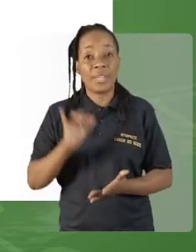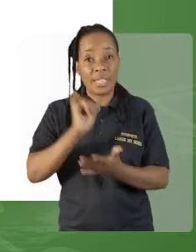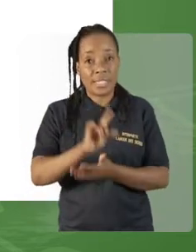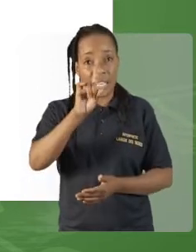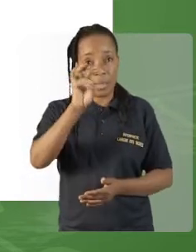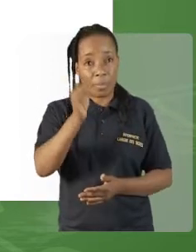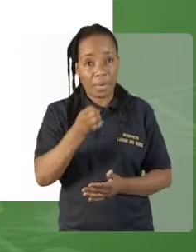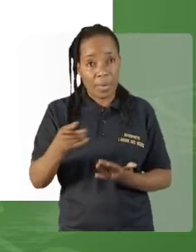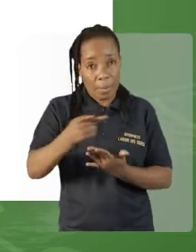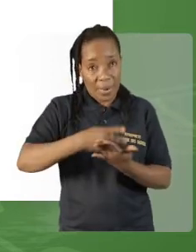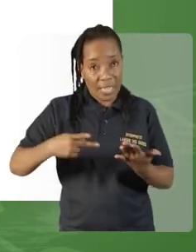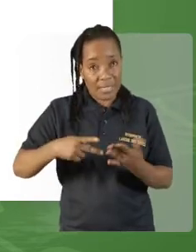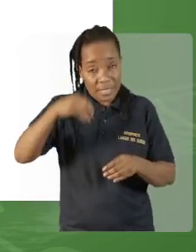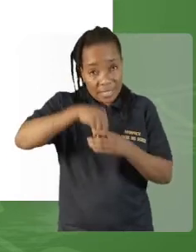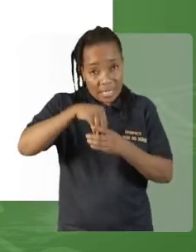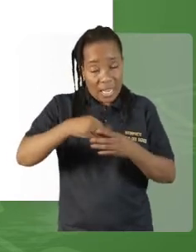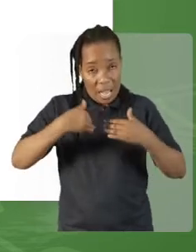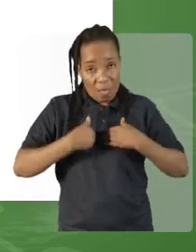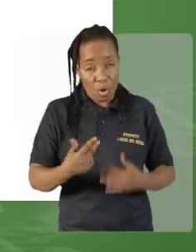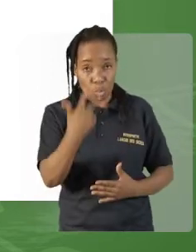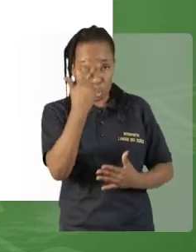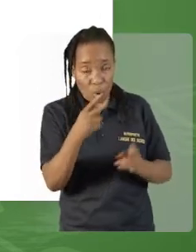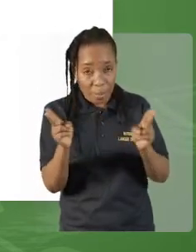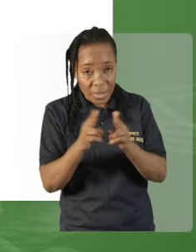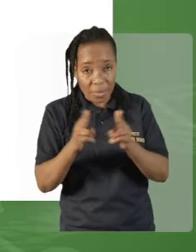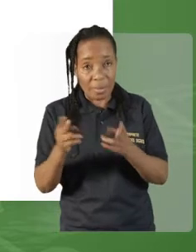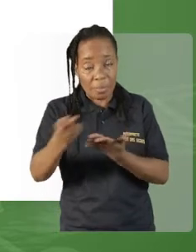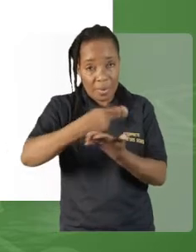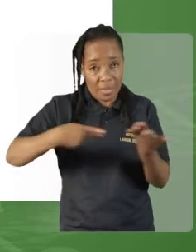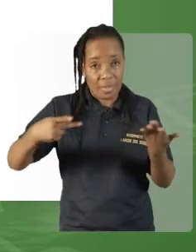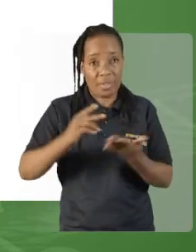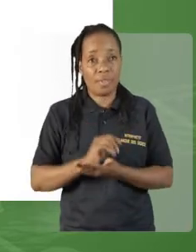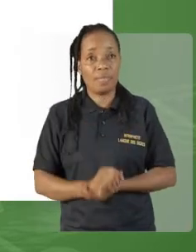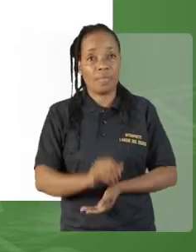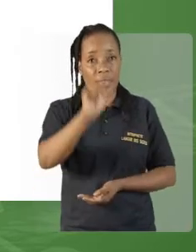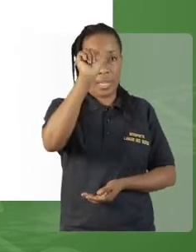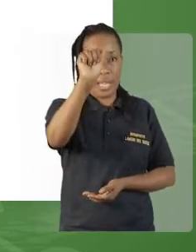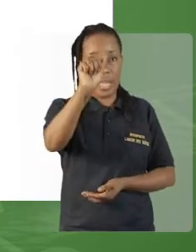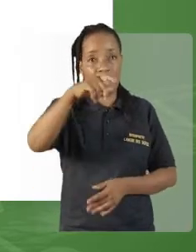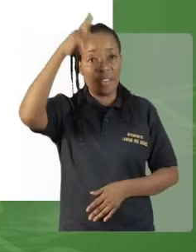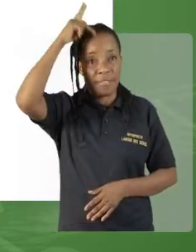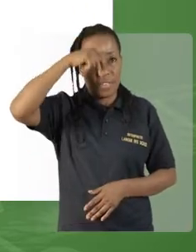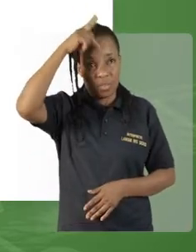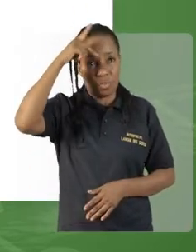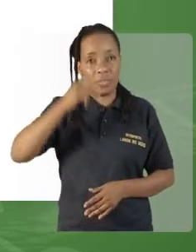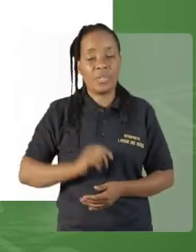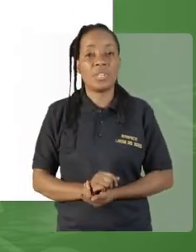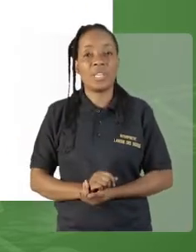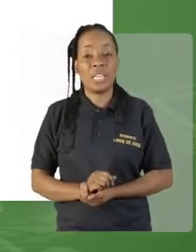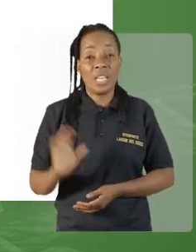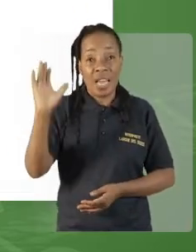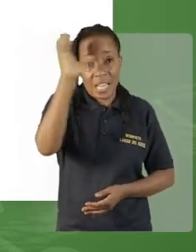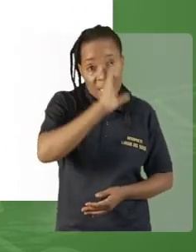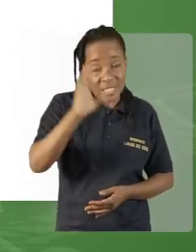elle-même comporte trois sous-parties, à savoir, en A, la philosophie, une